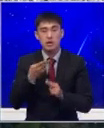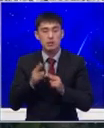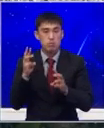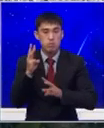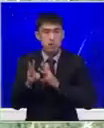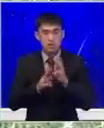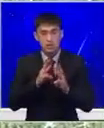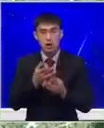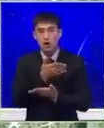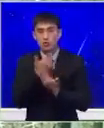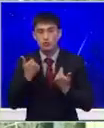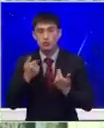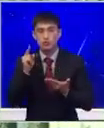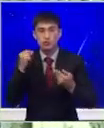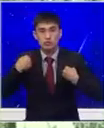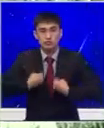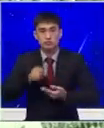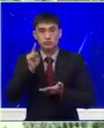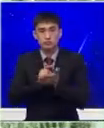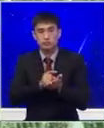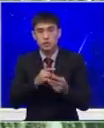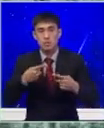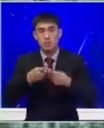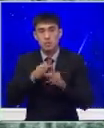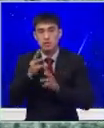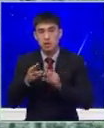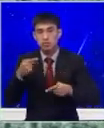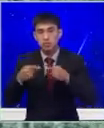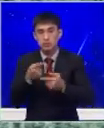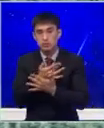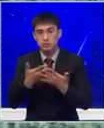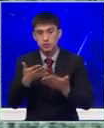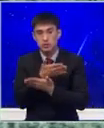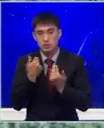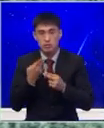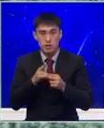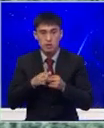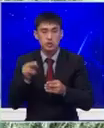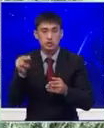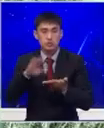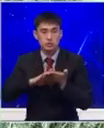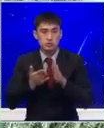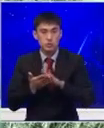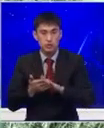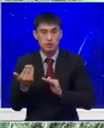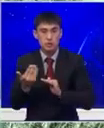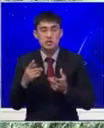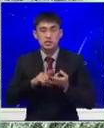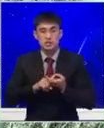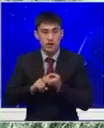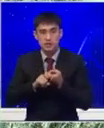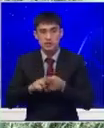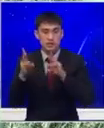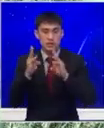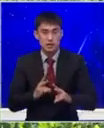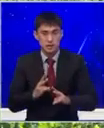но и отсутствие должной экипировки пожарных и работников лесничества и только сейчас после чрезвычайной ситуации и связанные